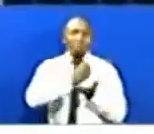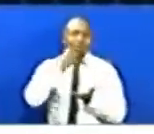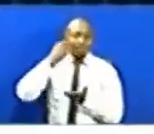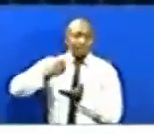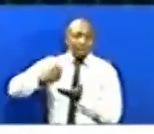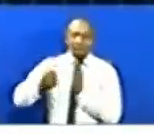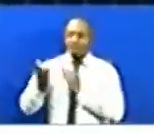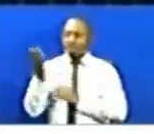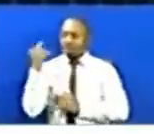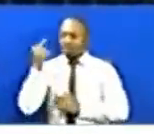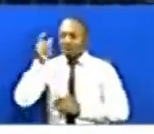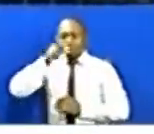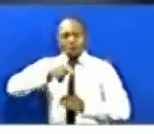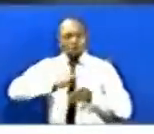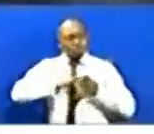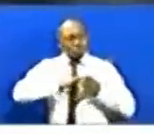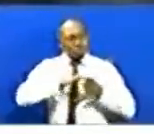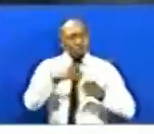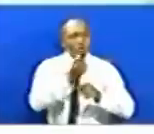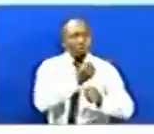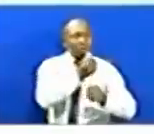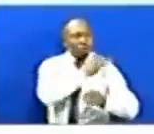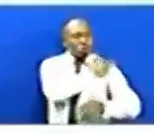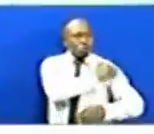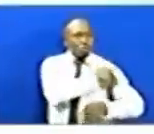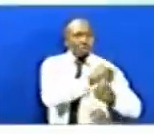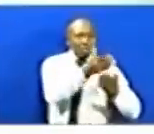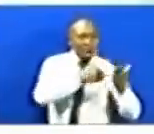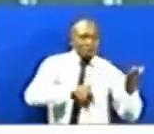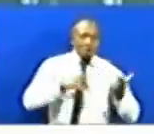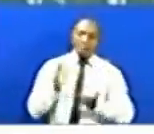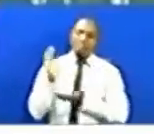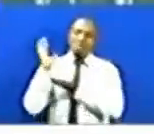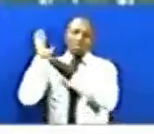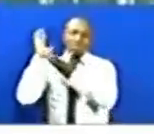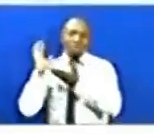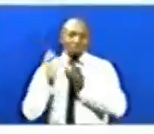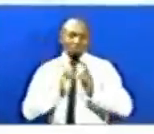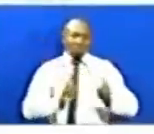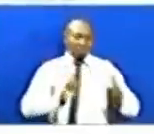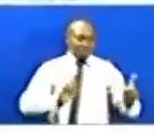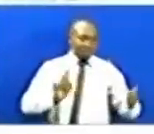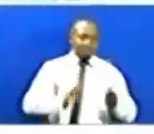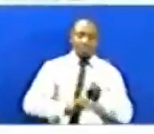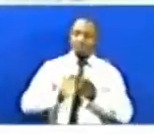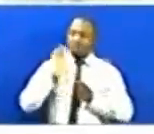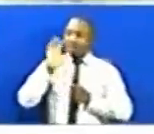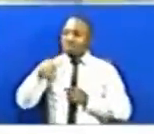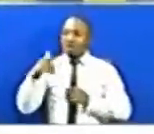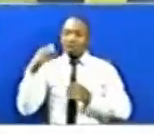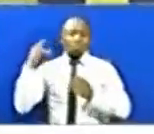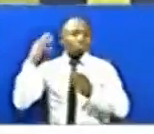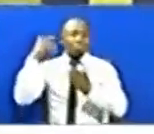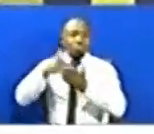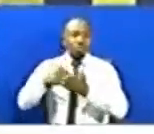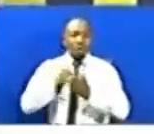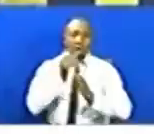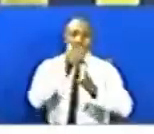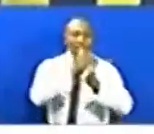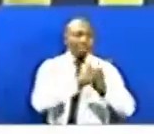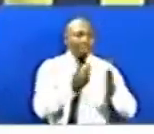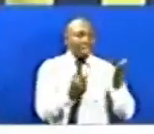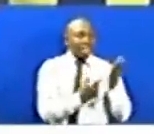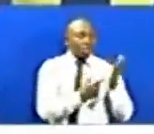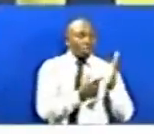posta ambazo zilitumika na watu wengi kupata huduma za barua, vipeto na vifurushi. Miaka ya nyuma, kabla ya kukua